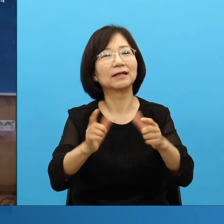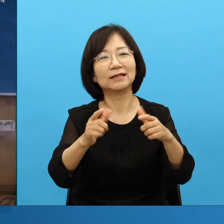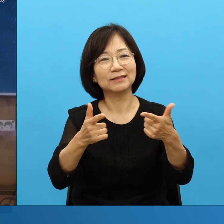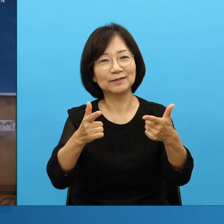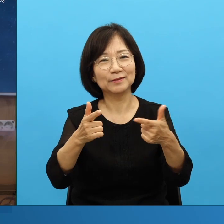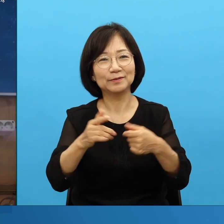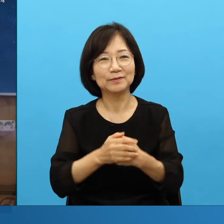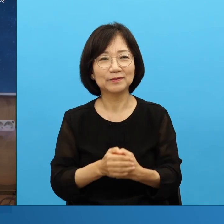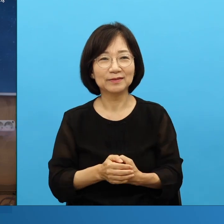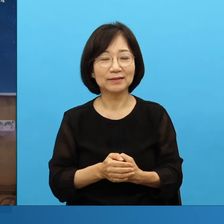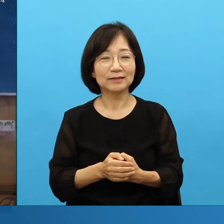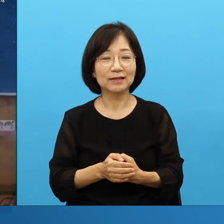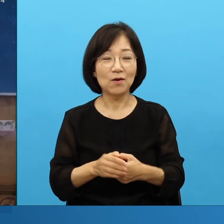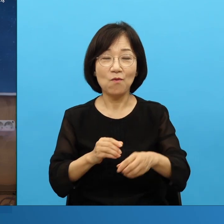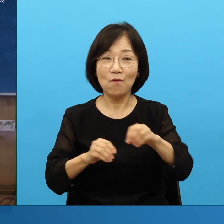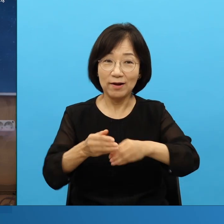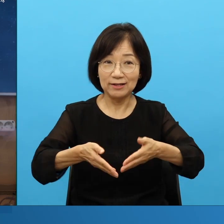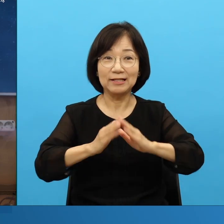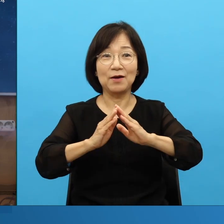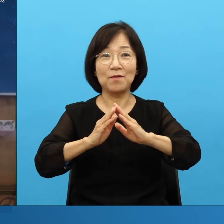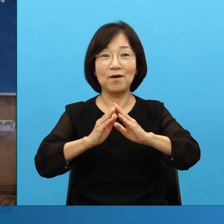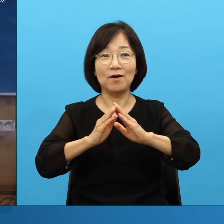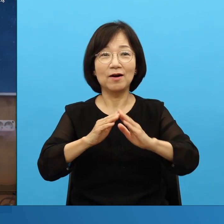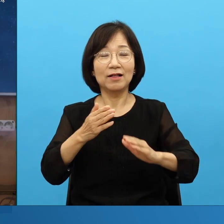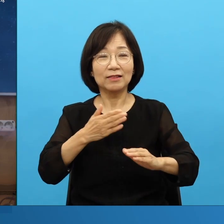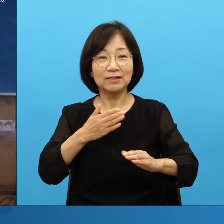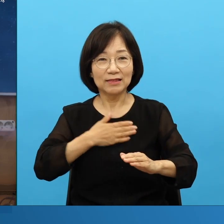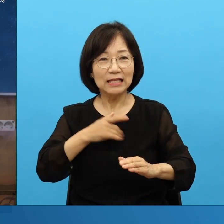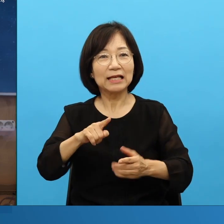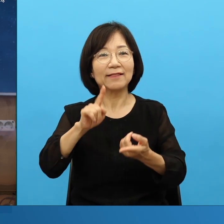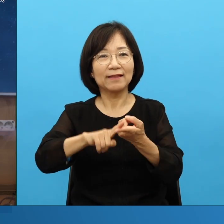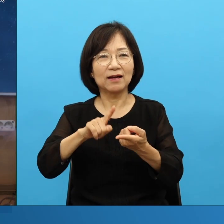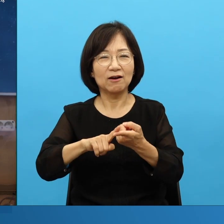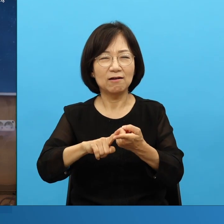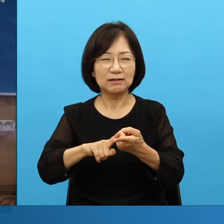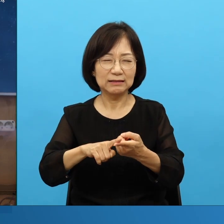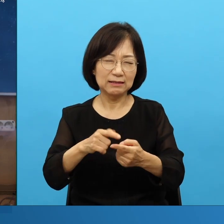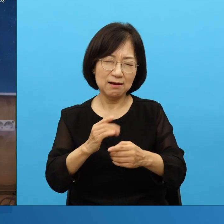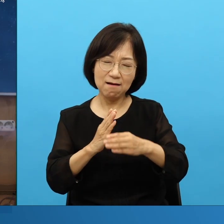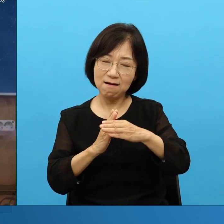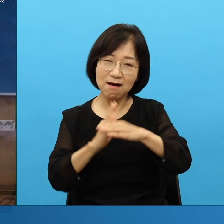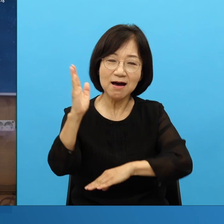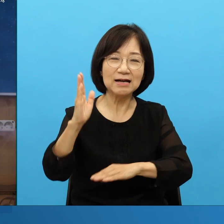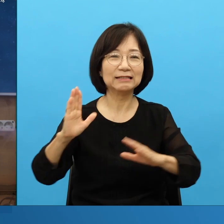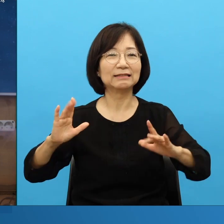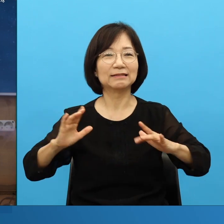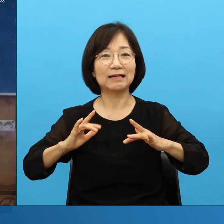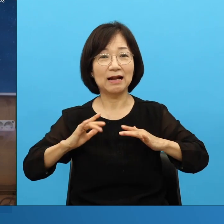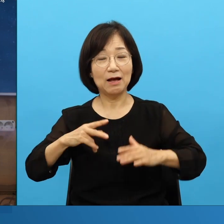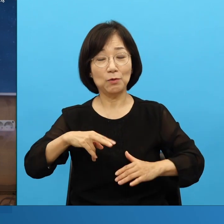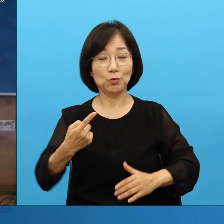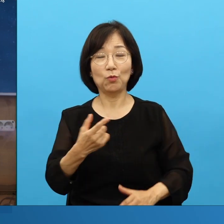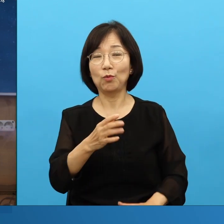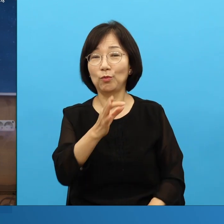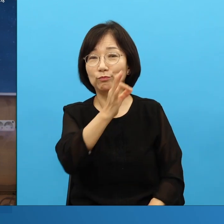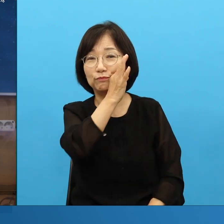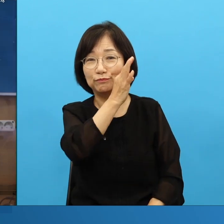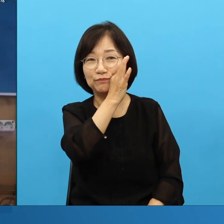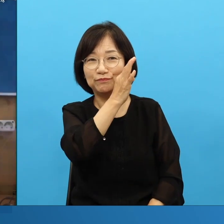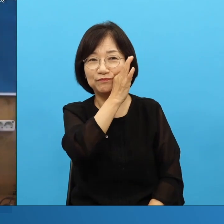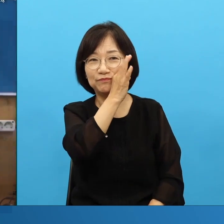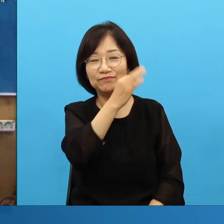아니요 세우려고 하는 것이니 내가 이에 대하여 지나치게 자랑하여도